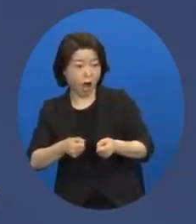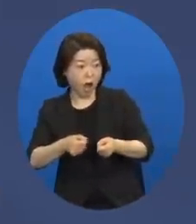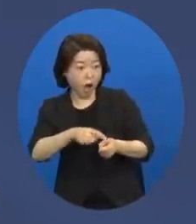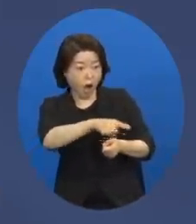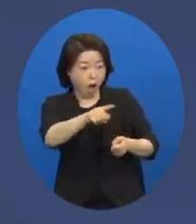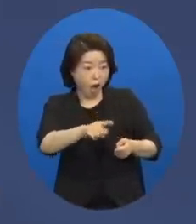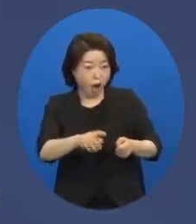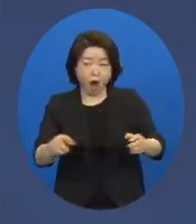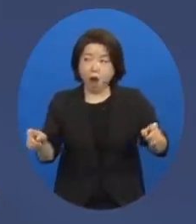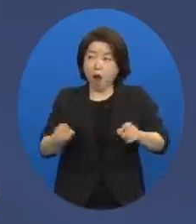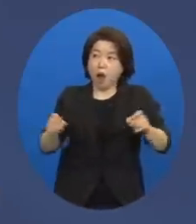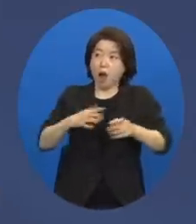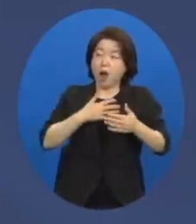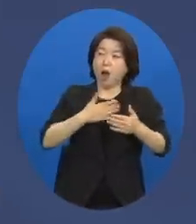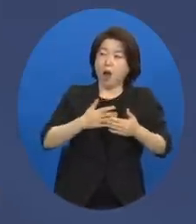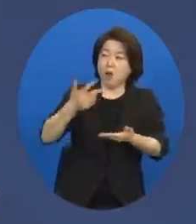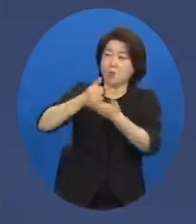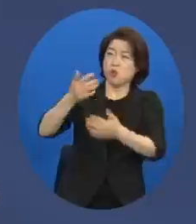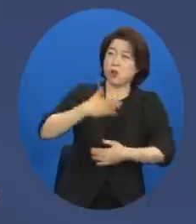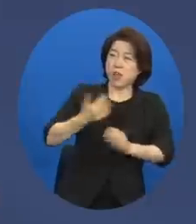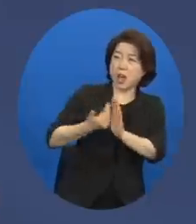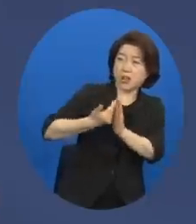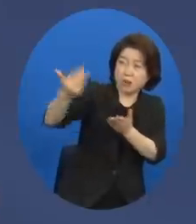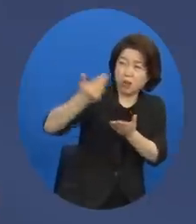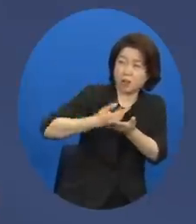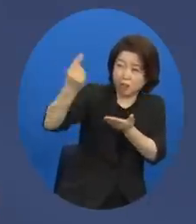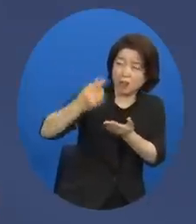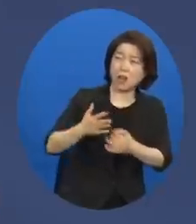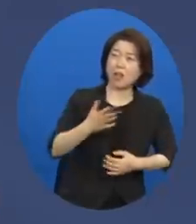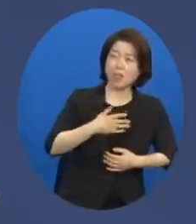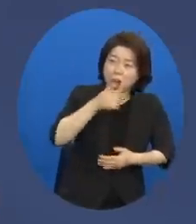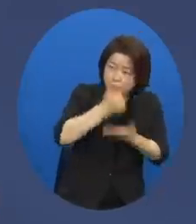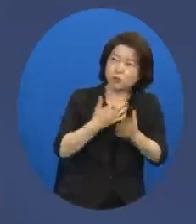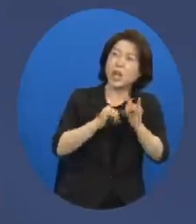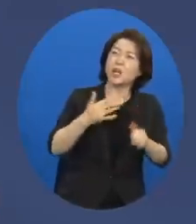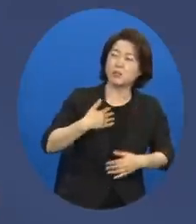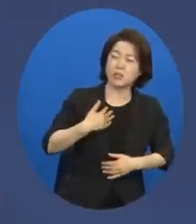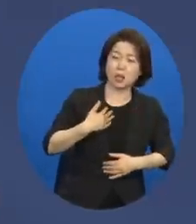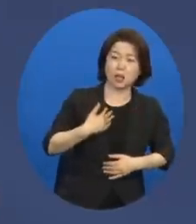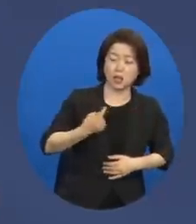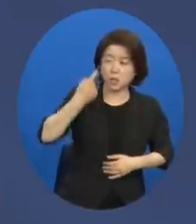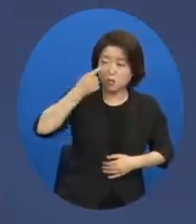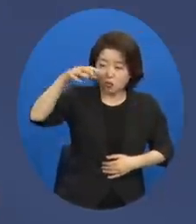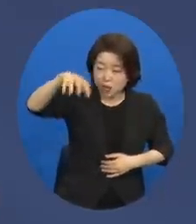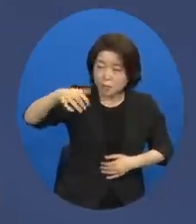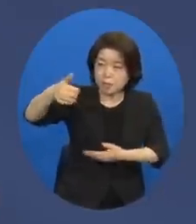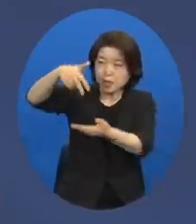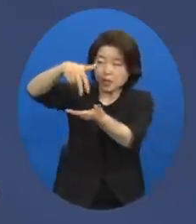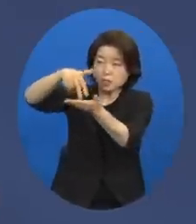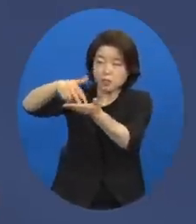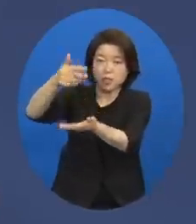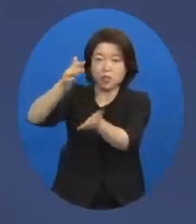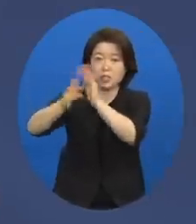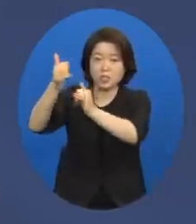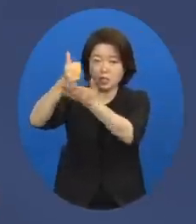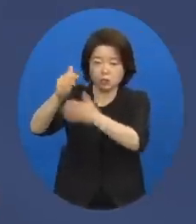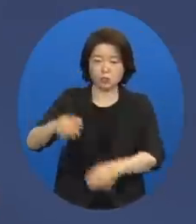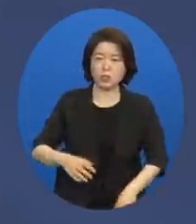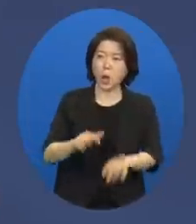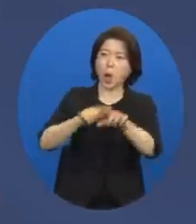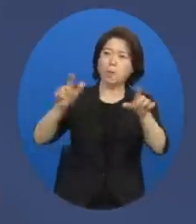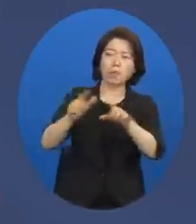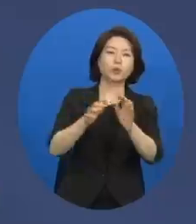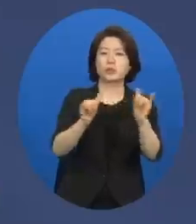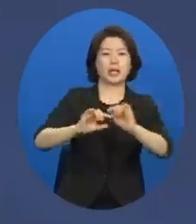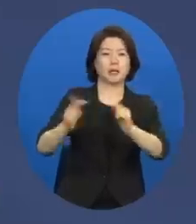두려워 떨면서 주여 나를 떠나소서 나는 죄인입니다. 자기 눈앞에 서 있는 예수님이 그냥 보통 인간